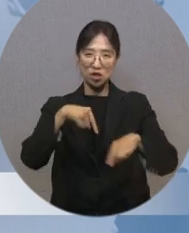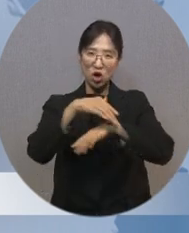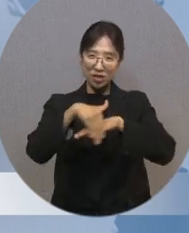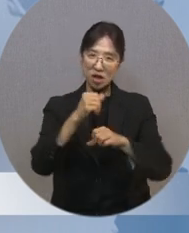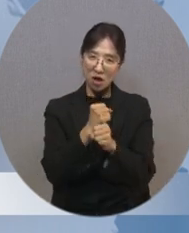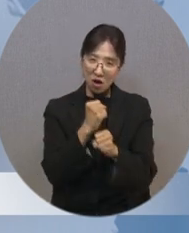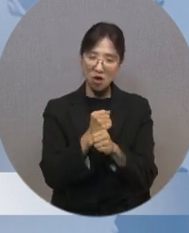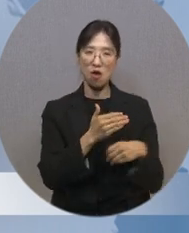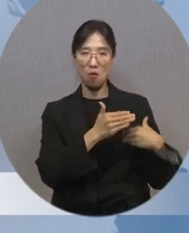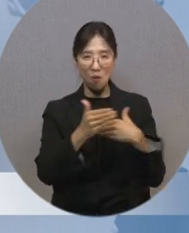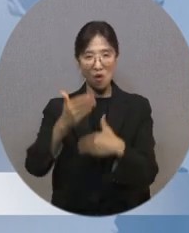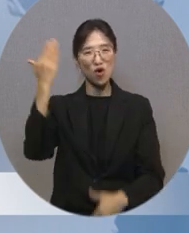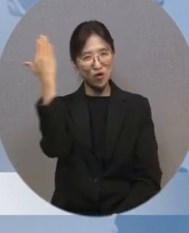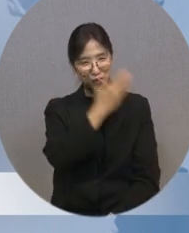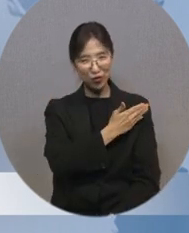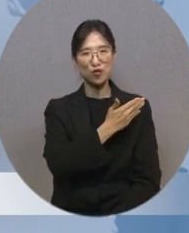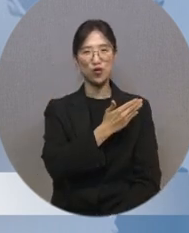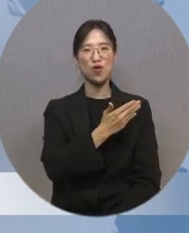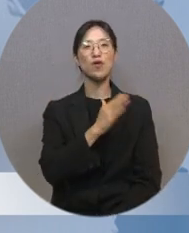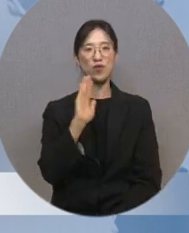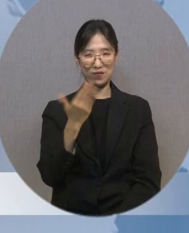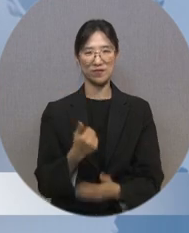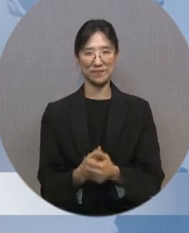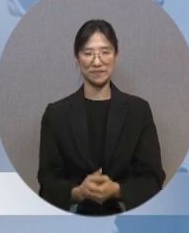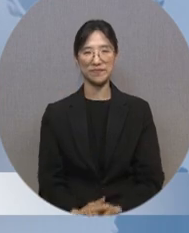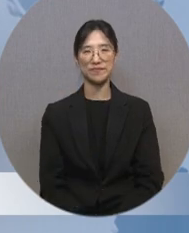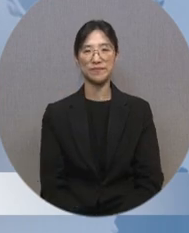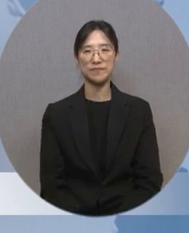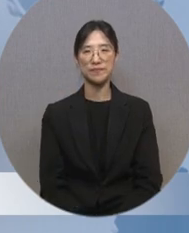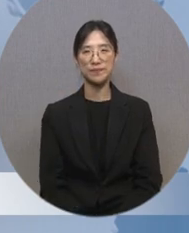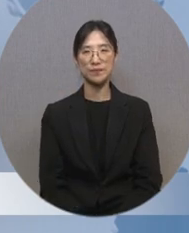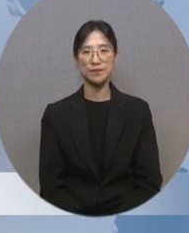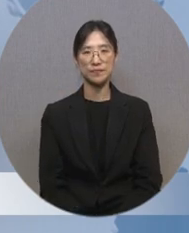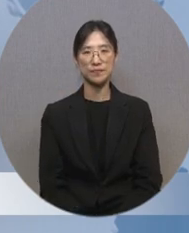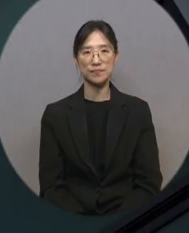과정의 투명성이 높아졌다고 합니다. 차혜미 기자입니다.